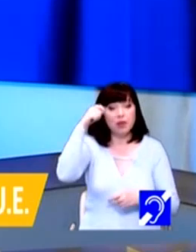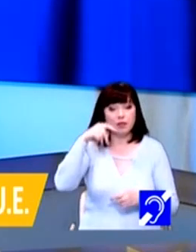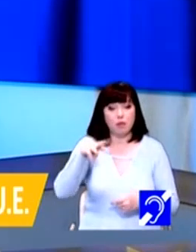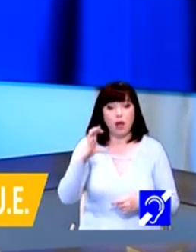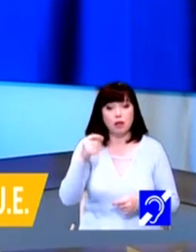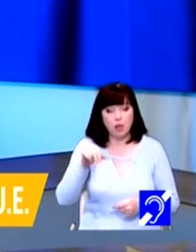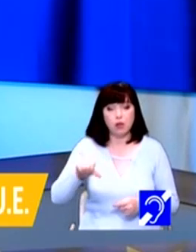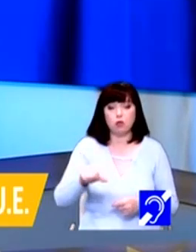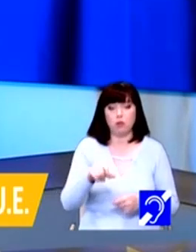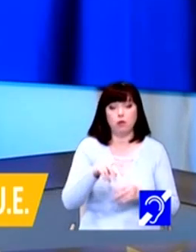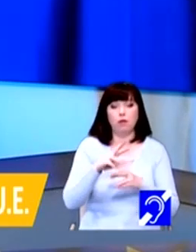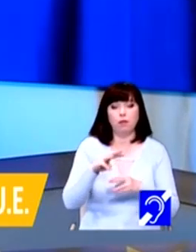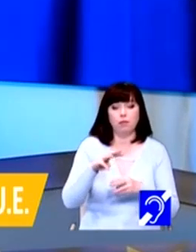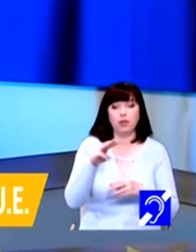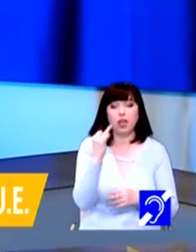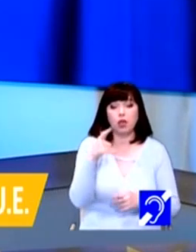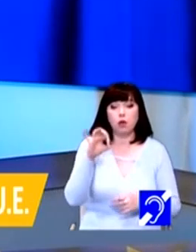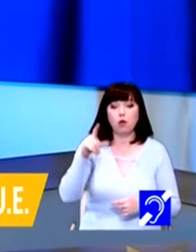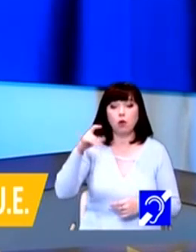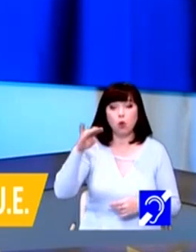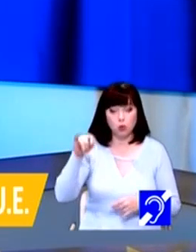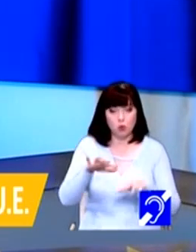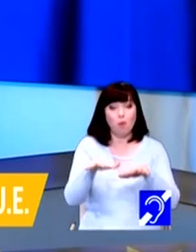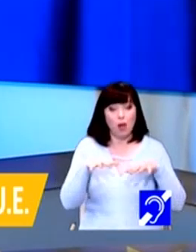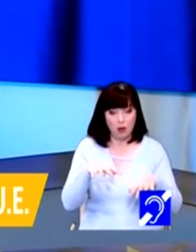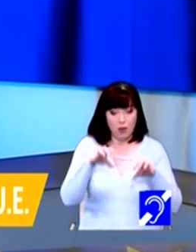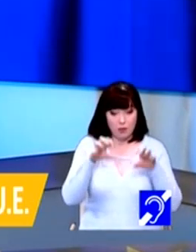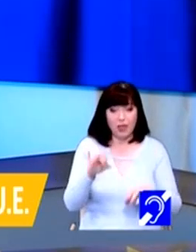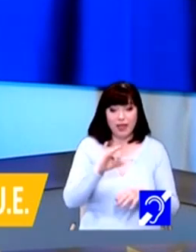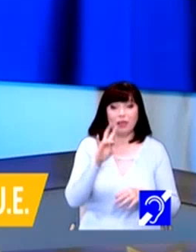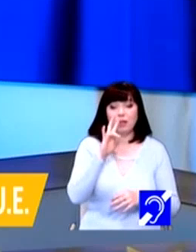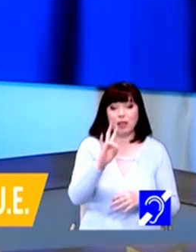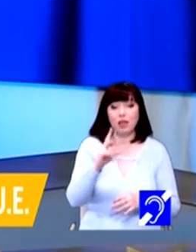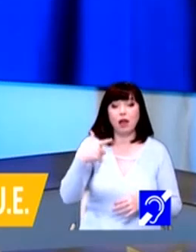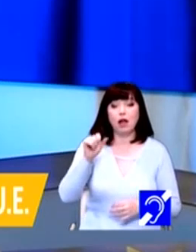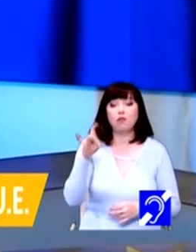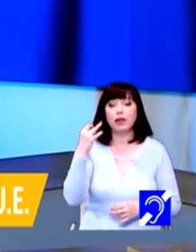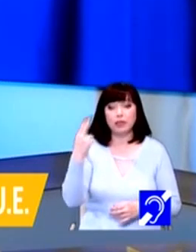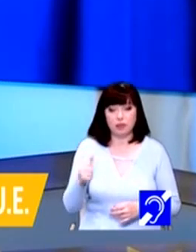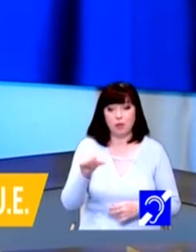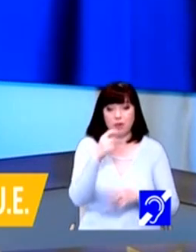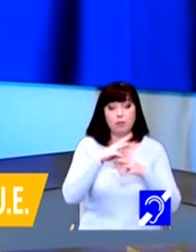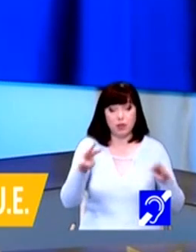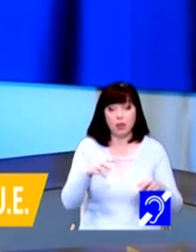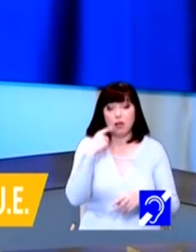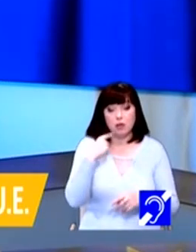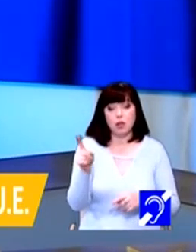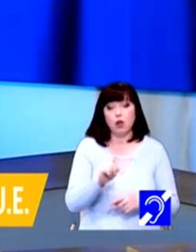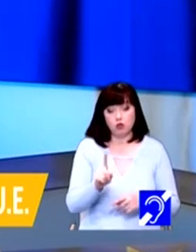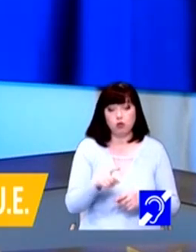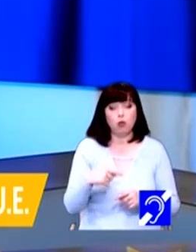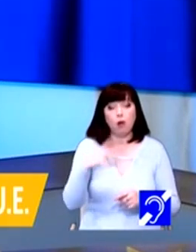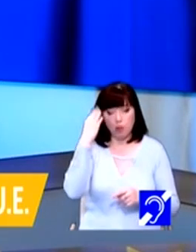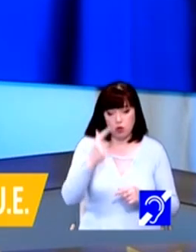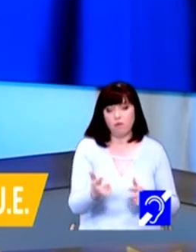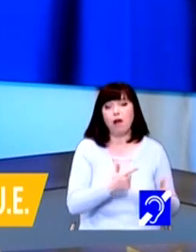Sandu, președintele Parlamentului Igor Grosu și de premierul Natalia Gavrilița. Autoritățile au declarat că Republica Moldova este